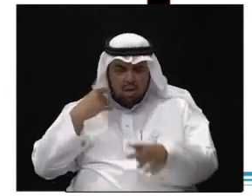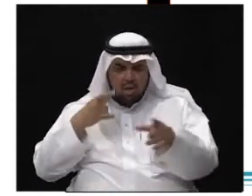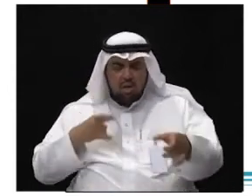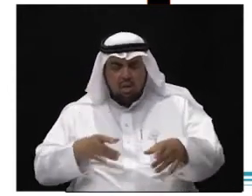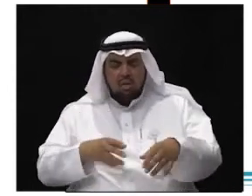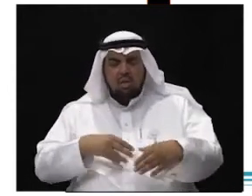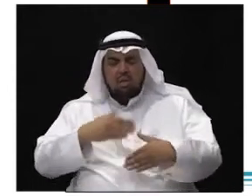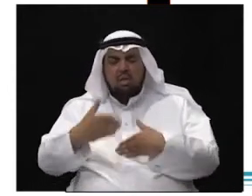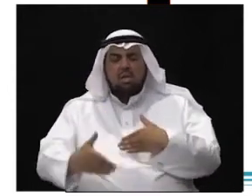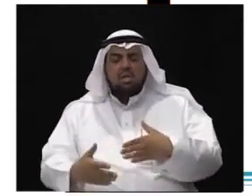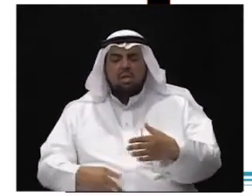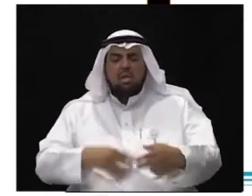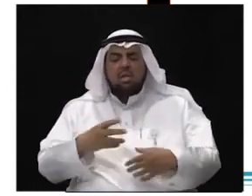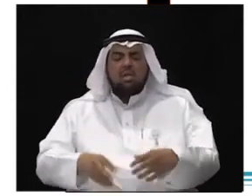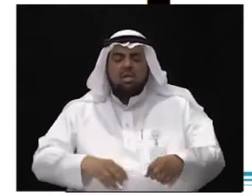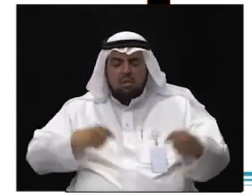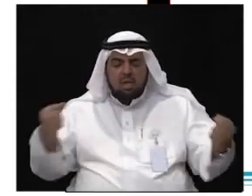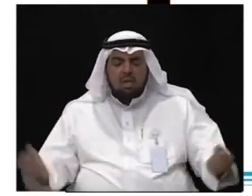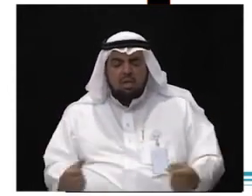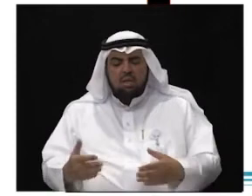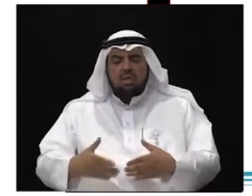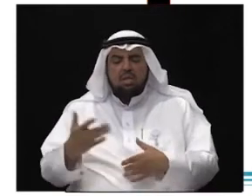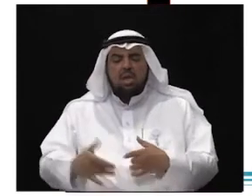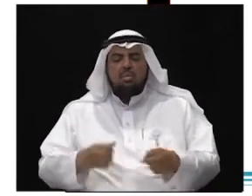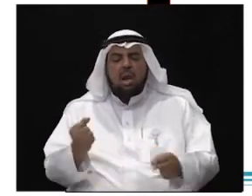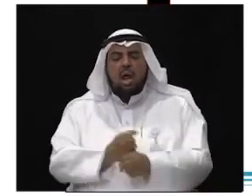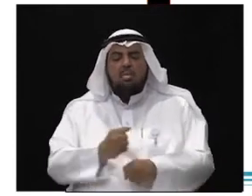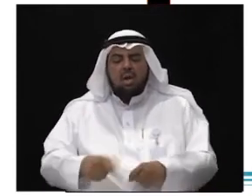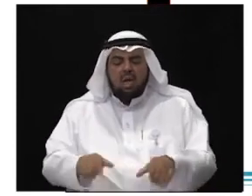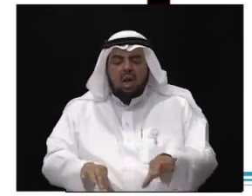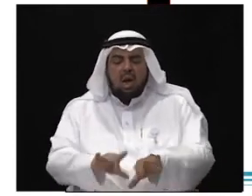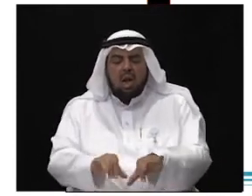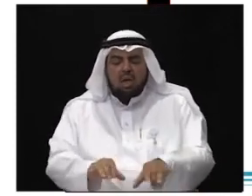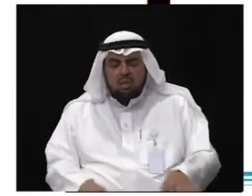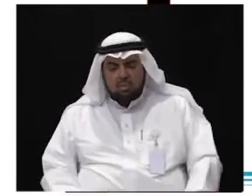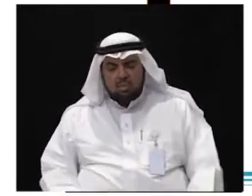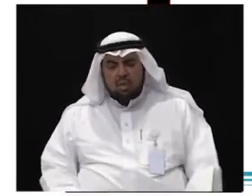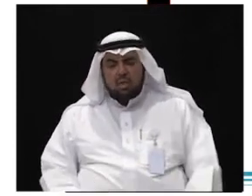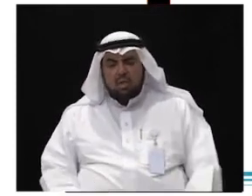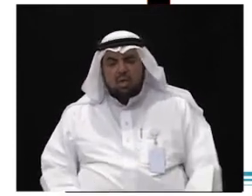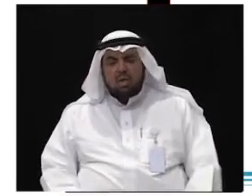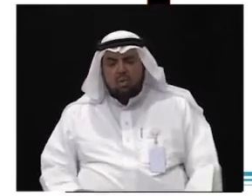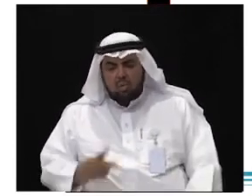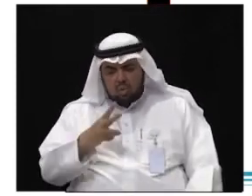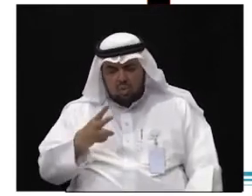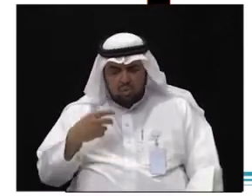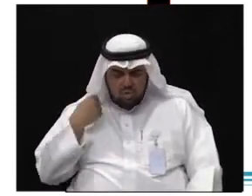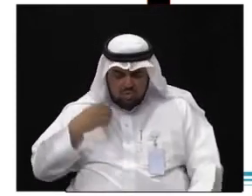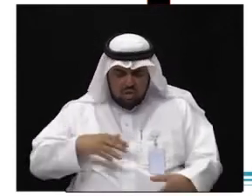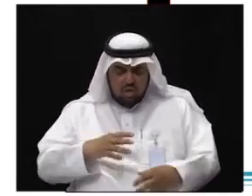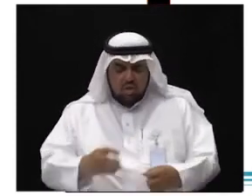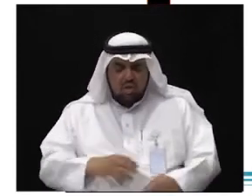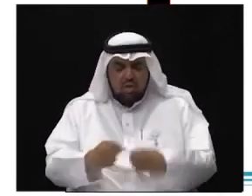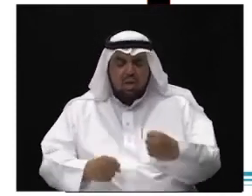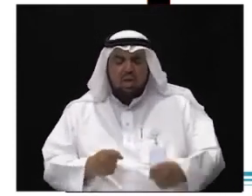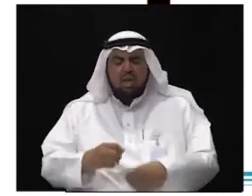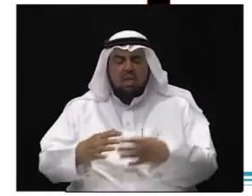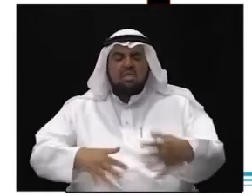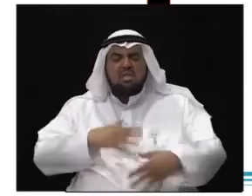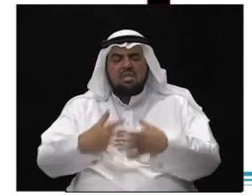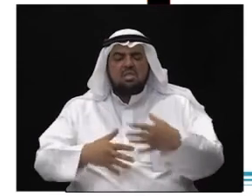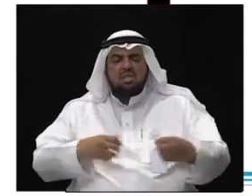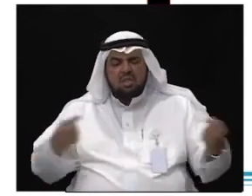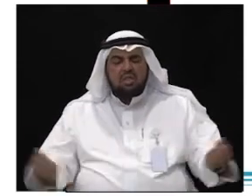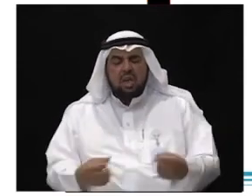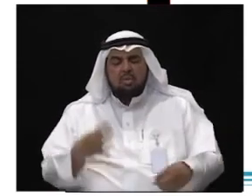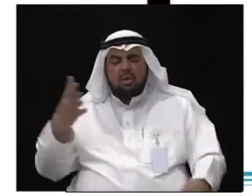إلى تنفيذ التدريب العملي على الحاسب، وينفذ التدريب الرابع والذي لم يكن